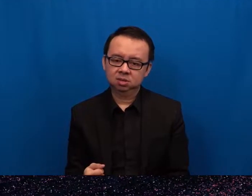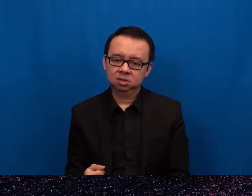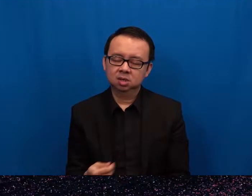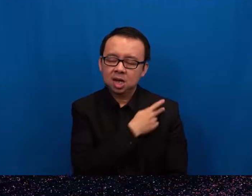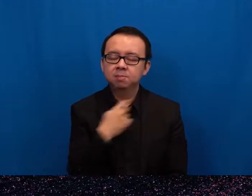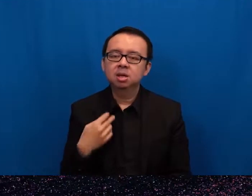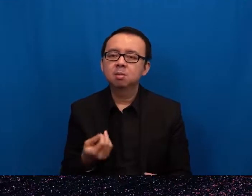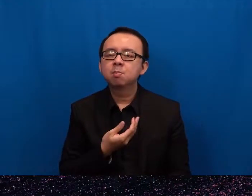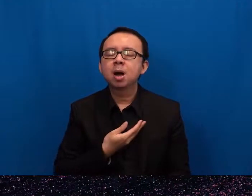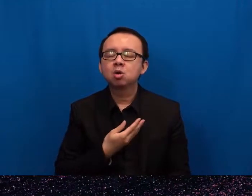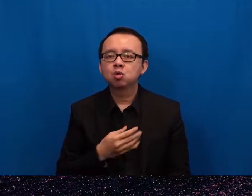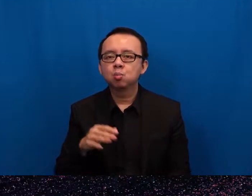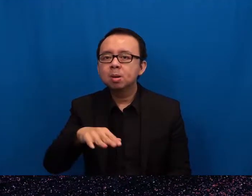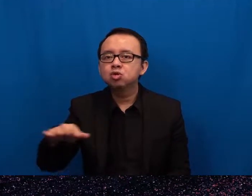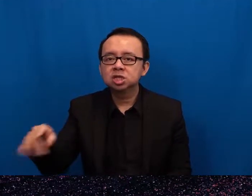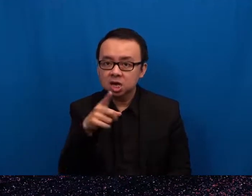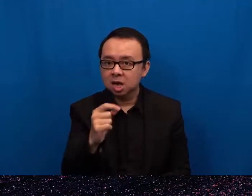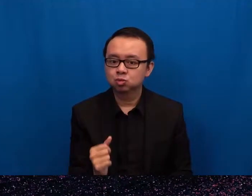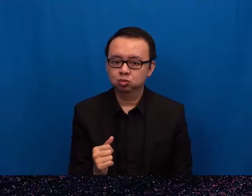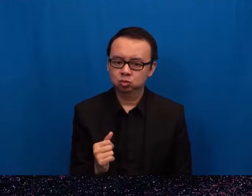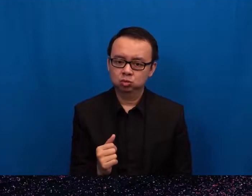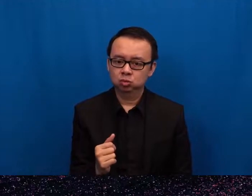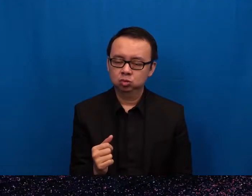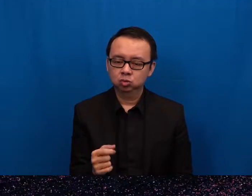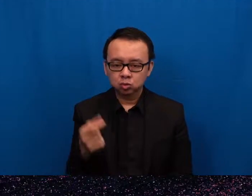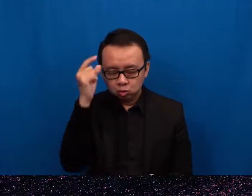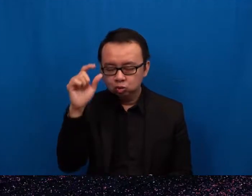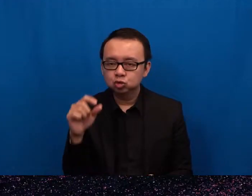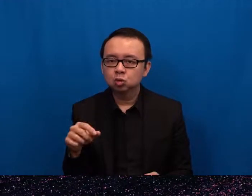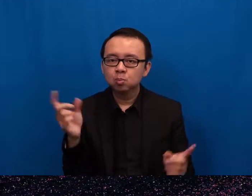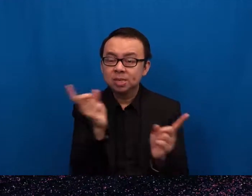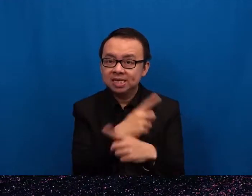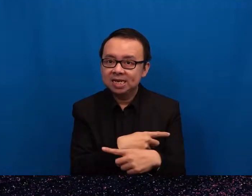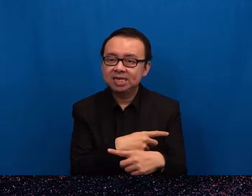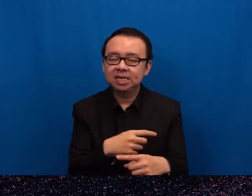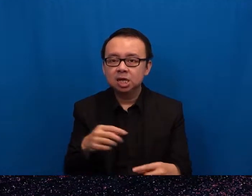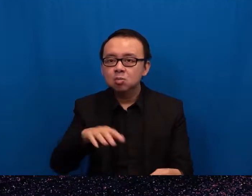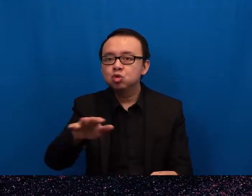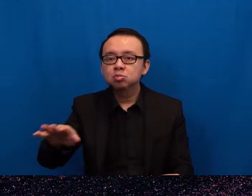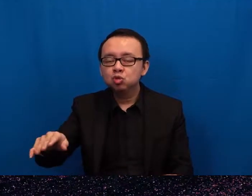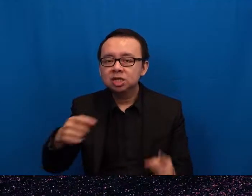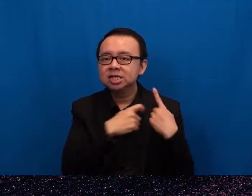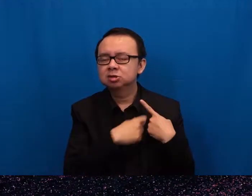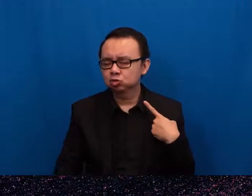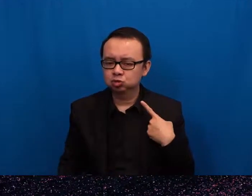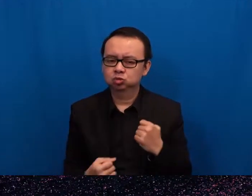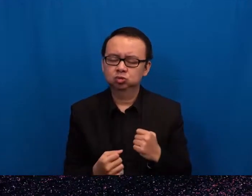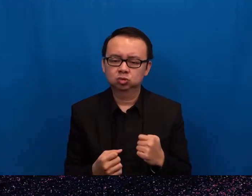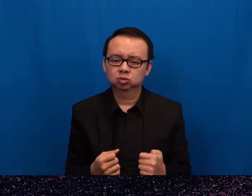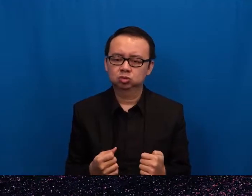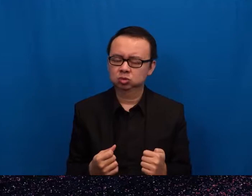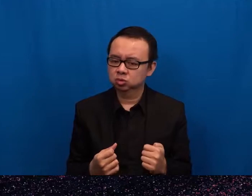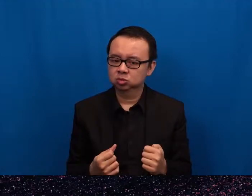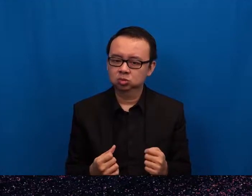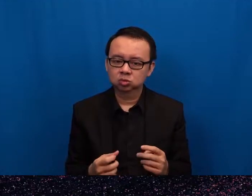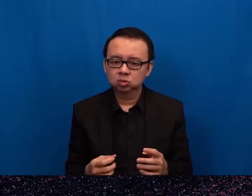discipleship, of this, to be one more disciple that will turn nations around for